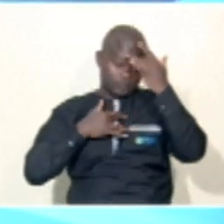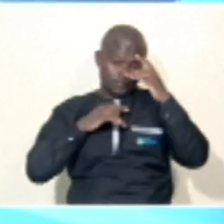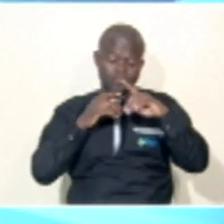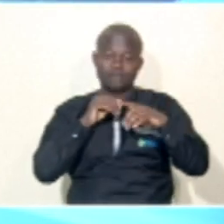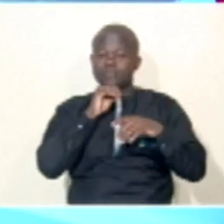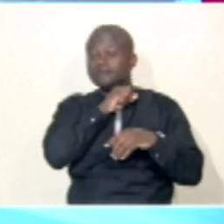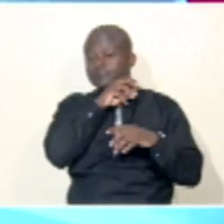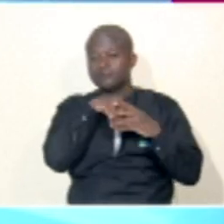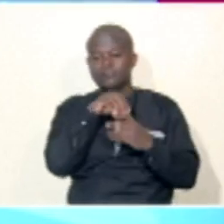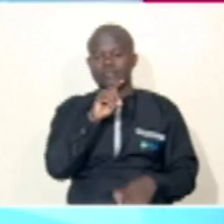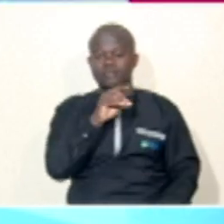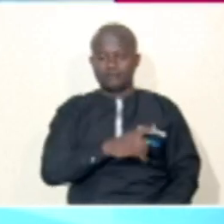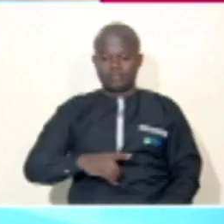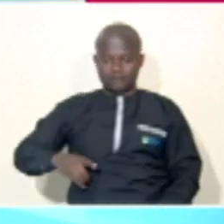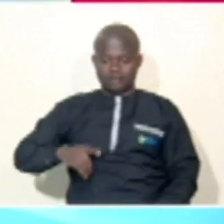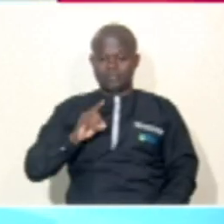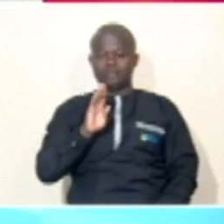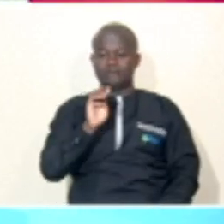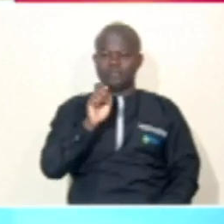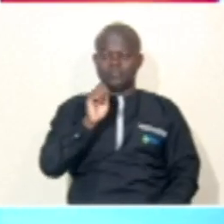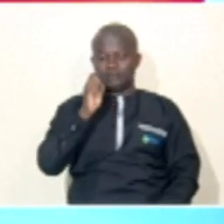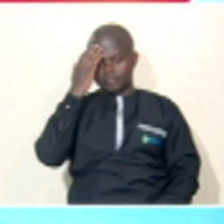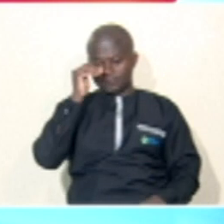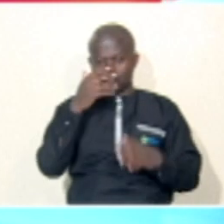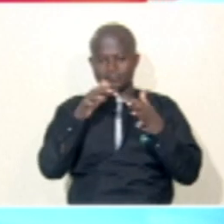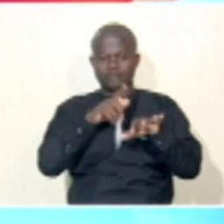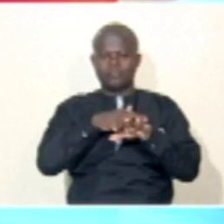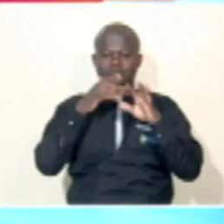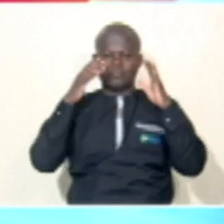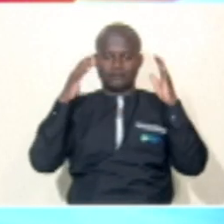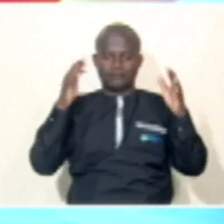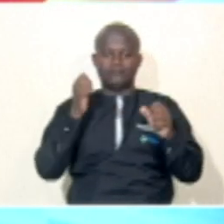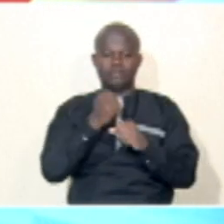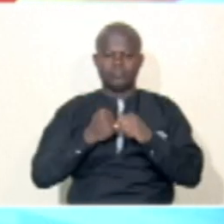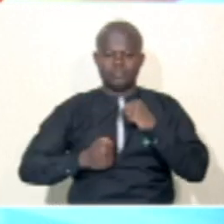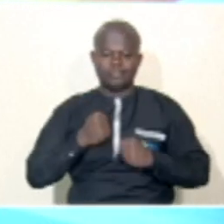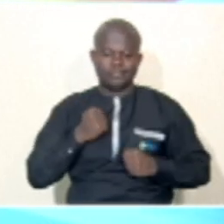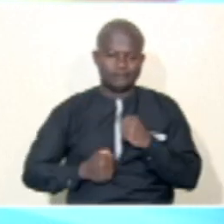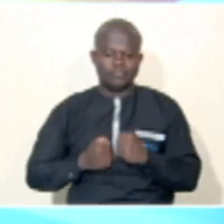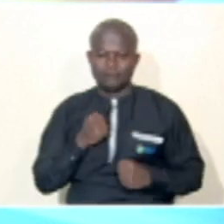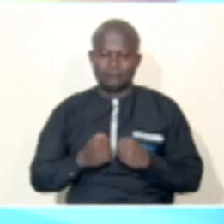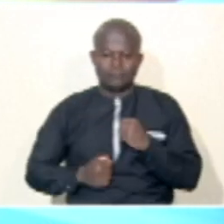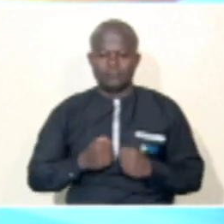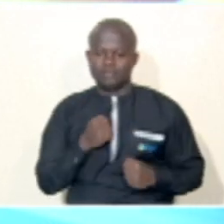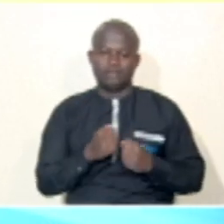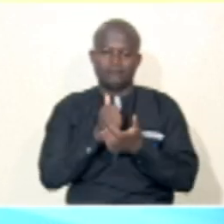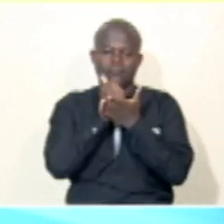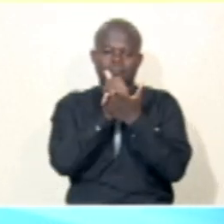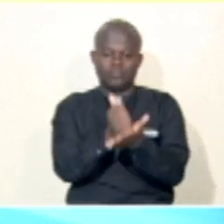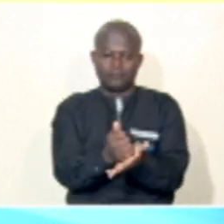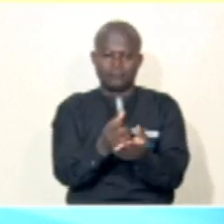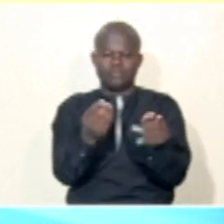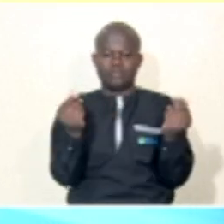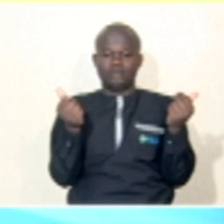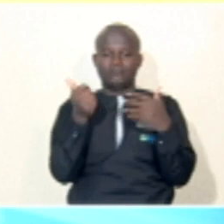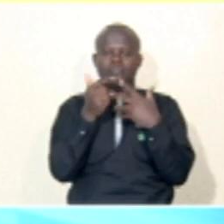zitandura zirimo na diabete baravuga ko kubera kumara igihe kinini bakora imyitozo ngororamubiri mu byabafashije gukira